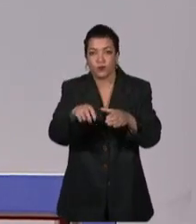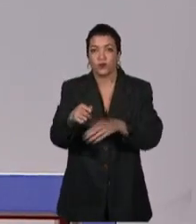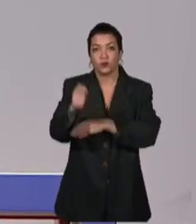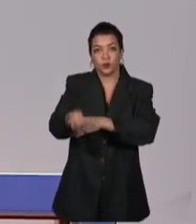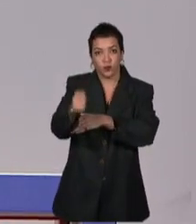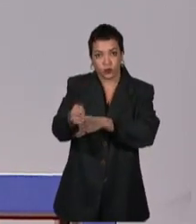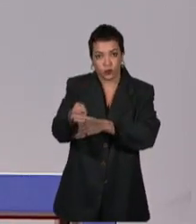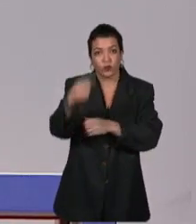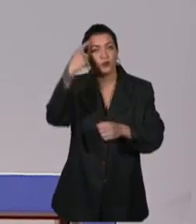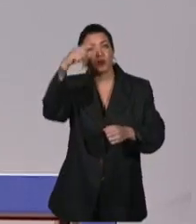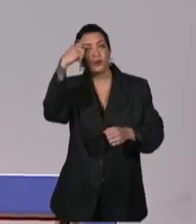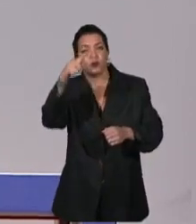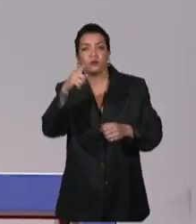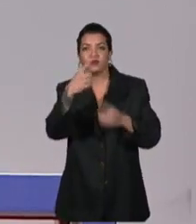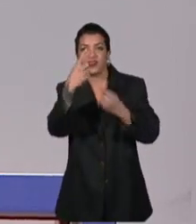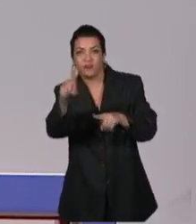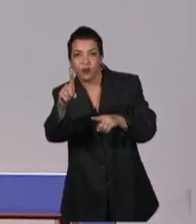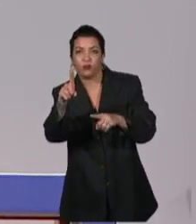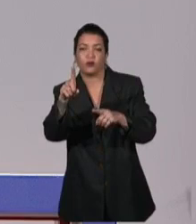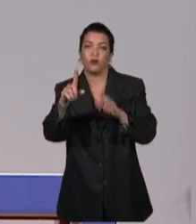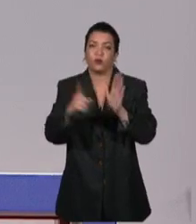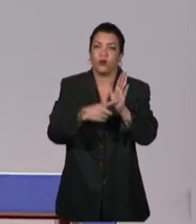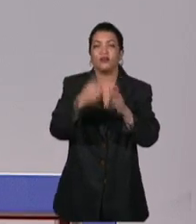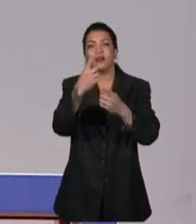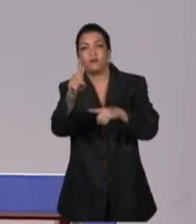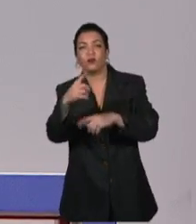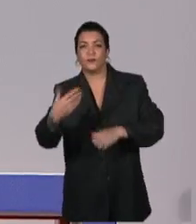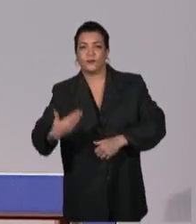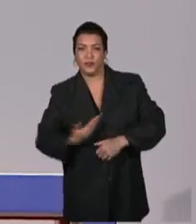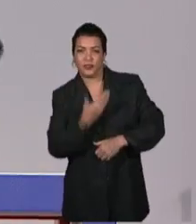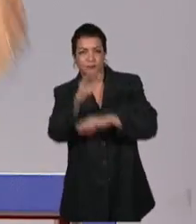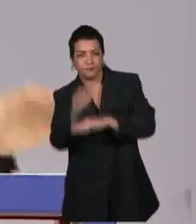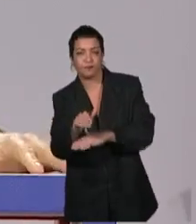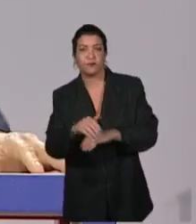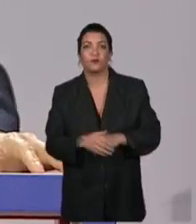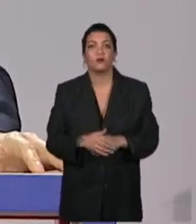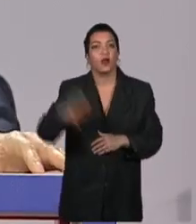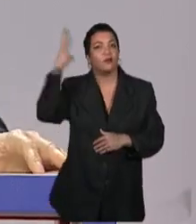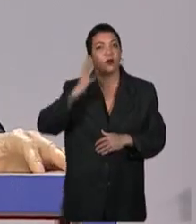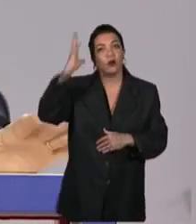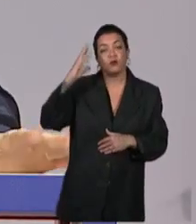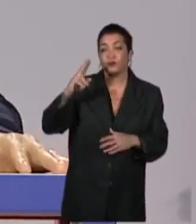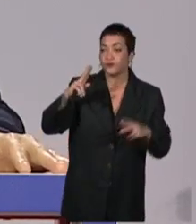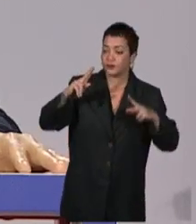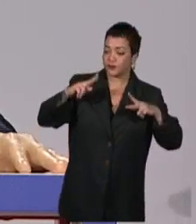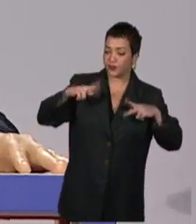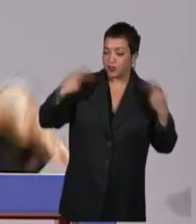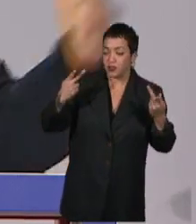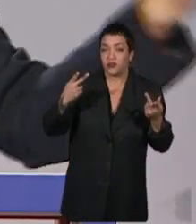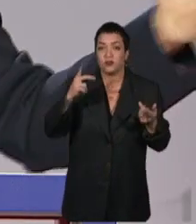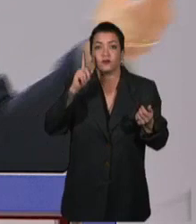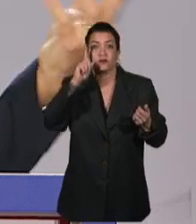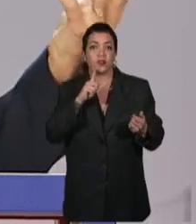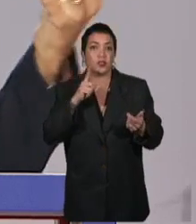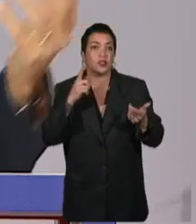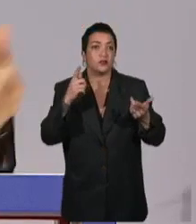juge aussi pour défendre les victimes. À cette époque, je vivais la vie des jeunes femmes d'hier et d'aujourd'hui, avec